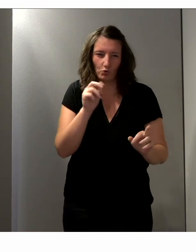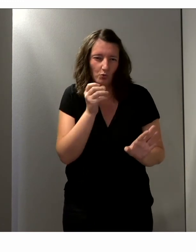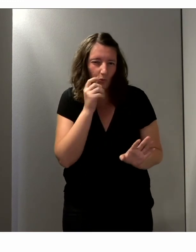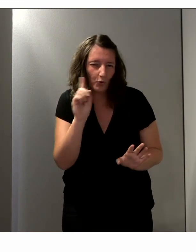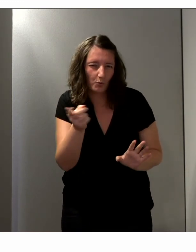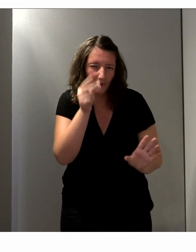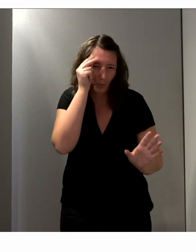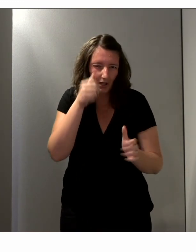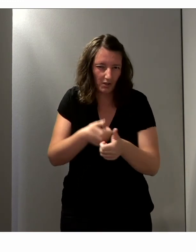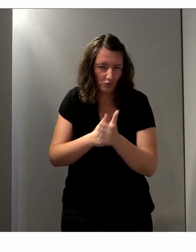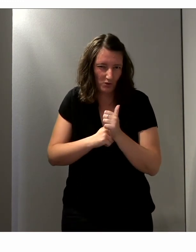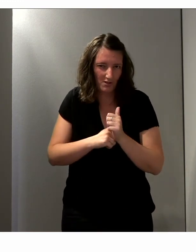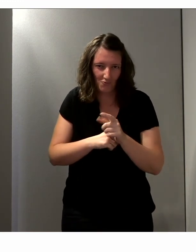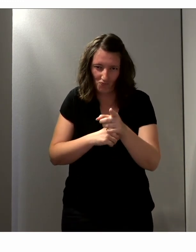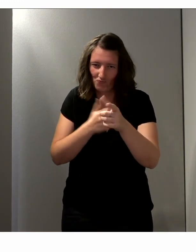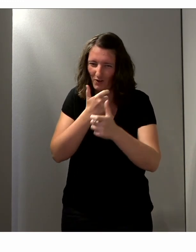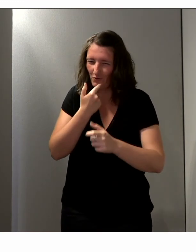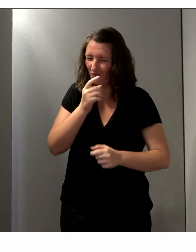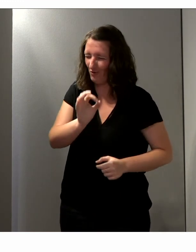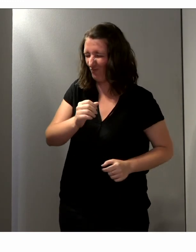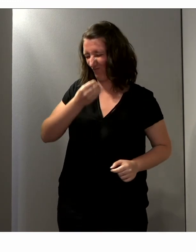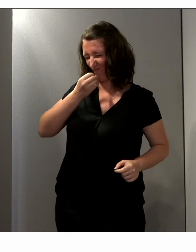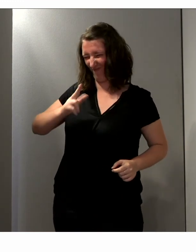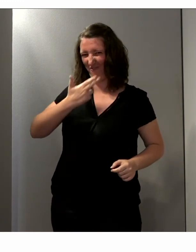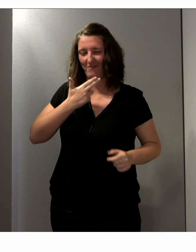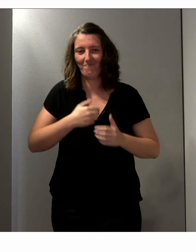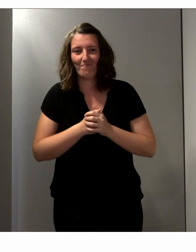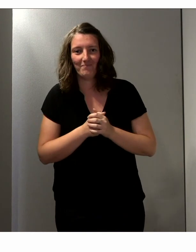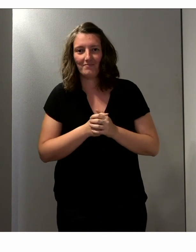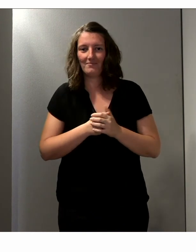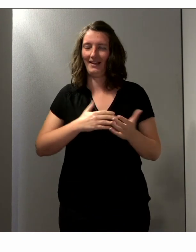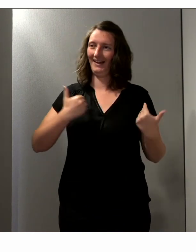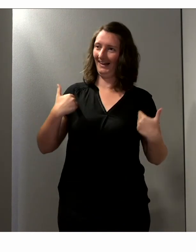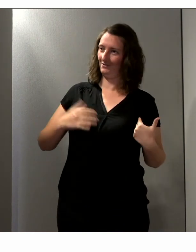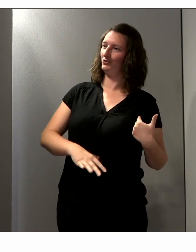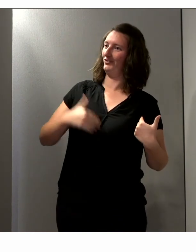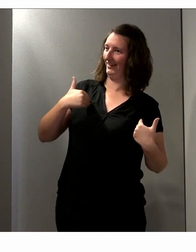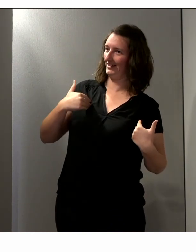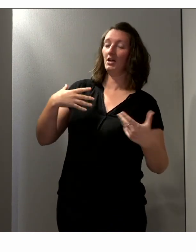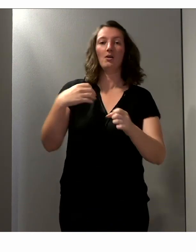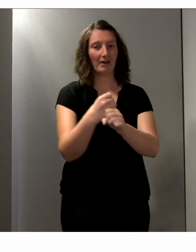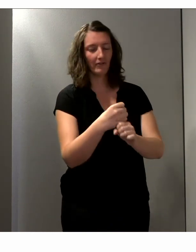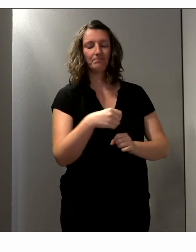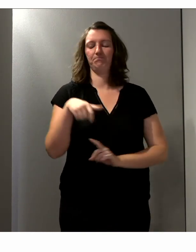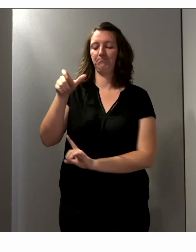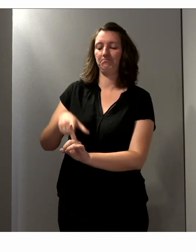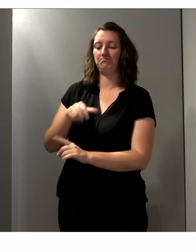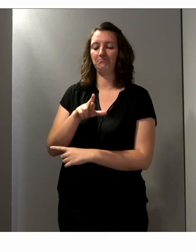général, je vois que vous avez suivi, c'est très bien, c'est parfait. Ça, voilà, ça touche mon ego. Ricil pour